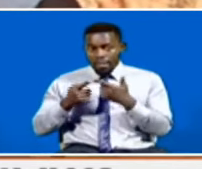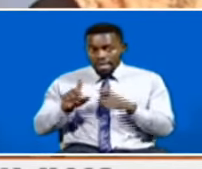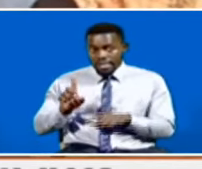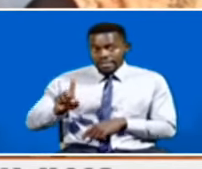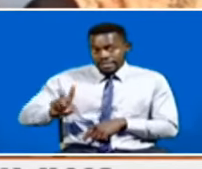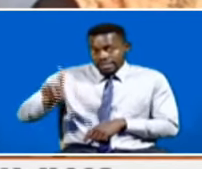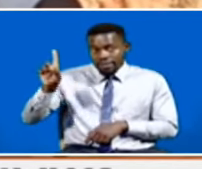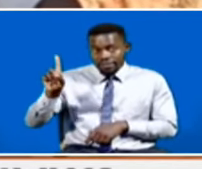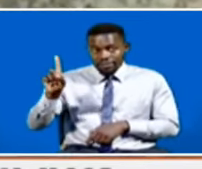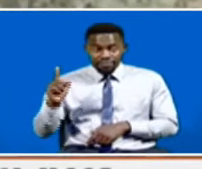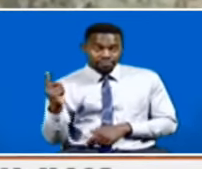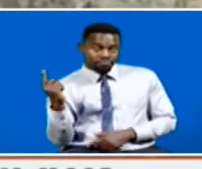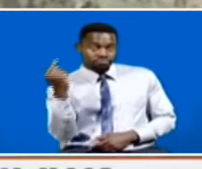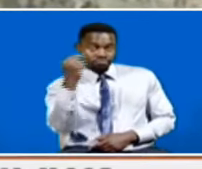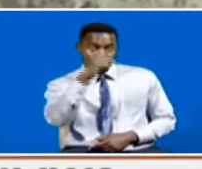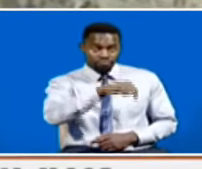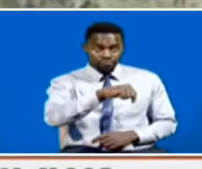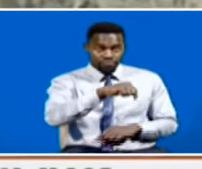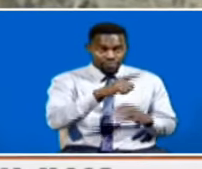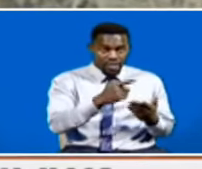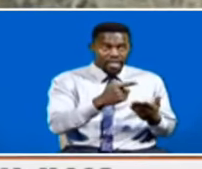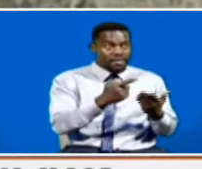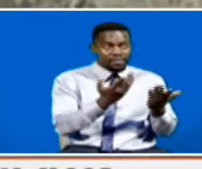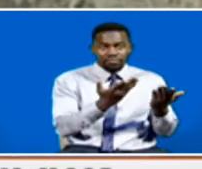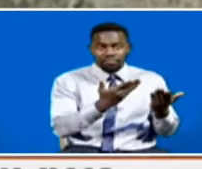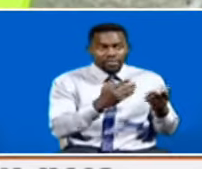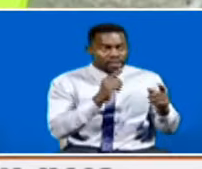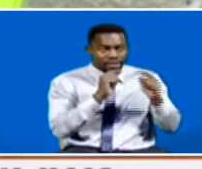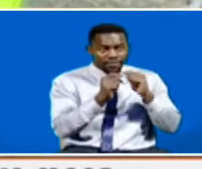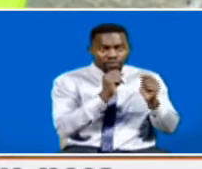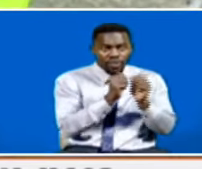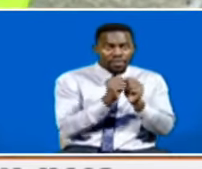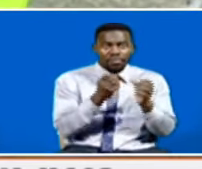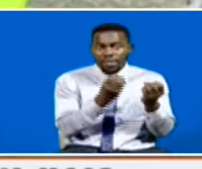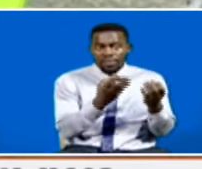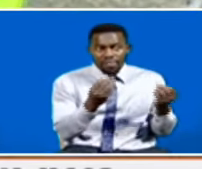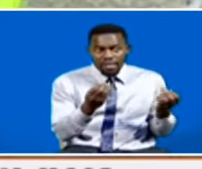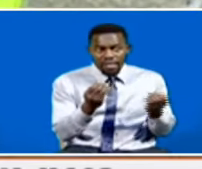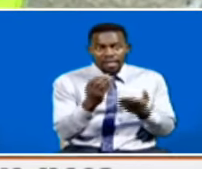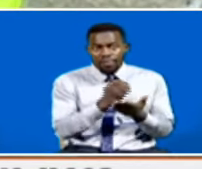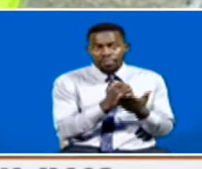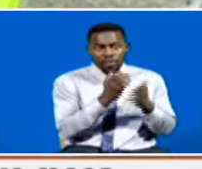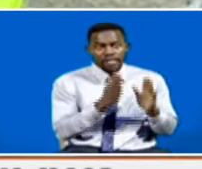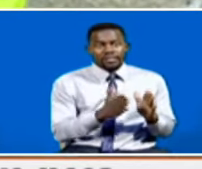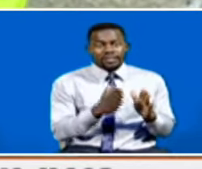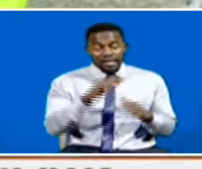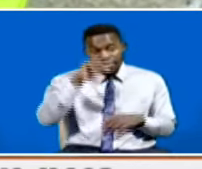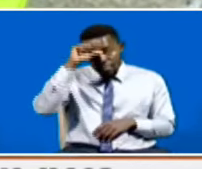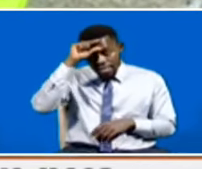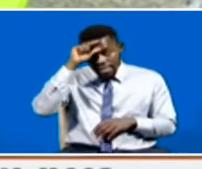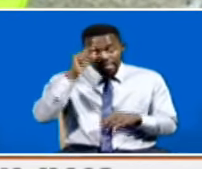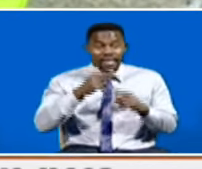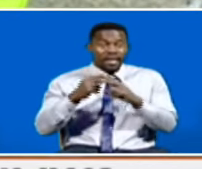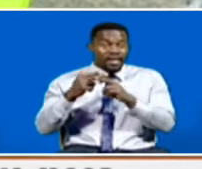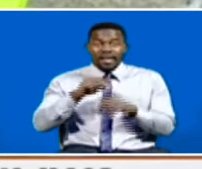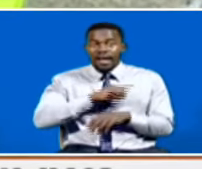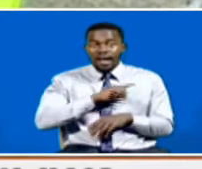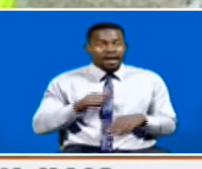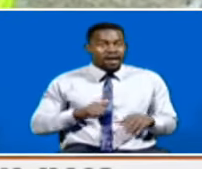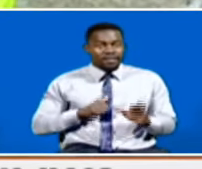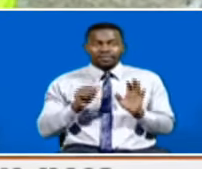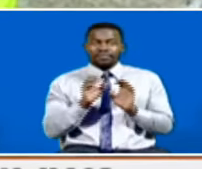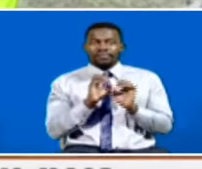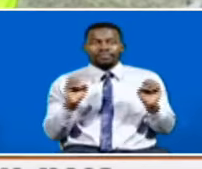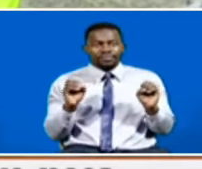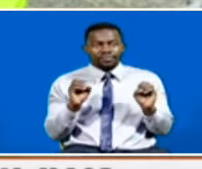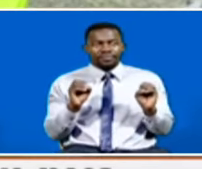kiwanda hicho, kitengo cha kusimamia wafanyikazi. Serikali hana haja na sisi watu wa Inauru. Tena